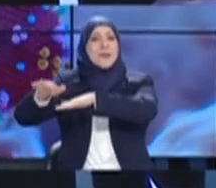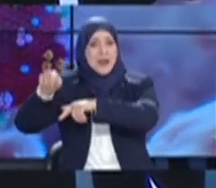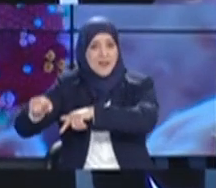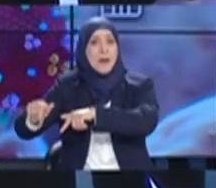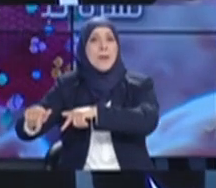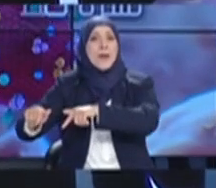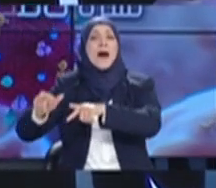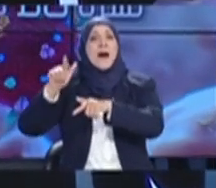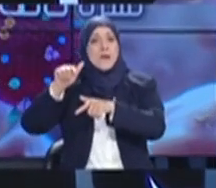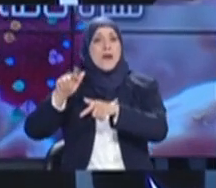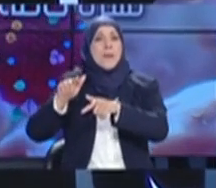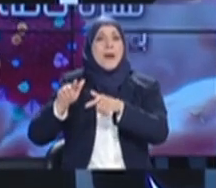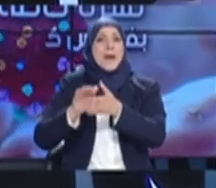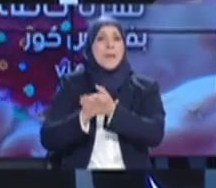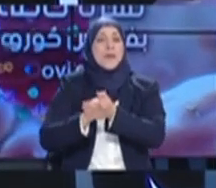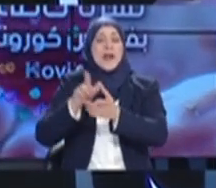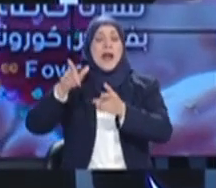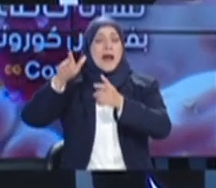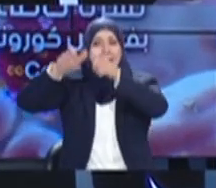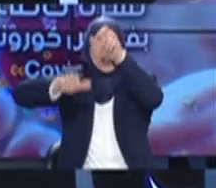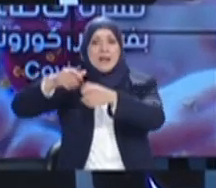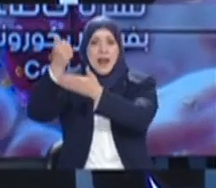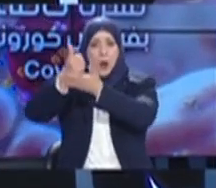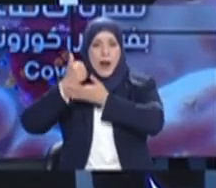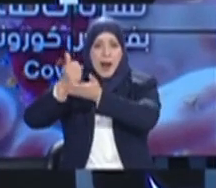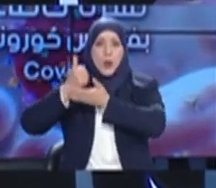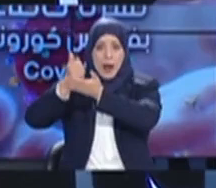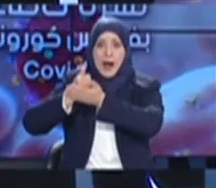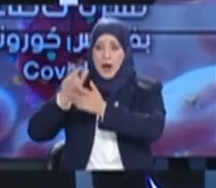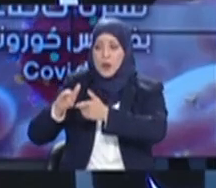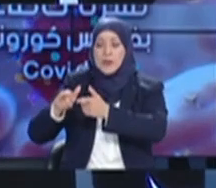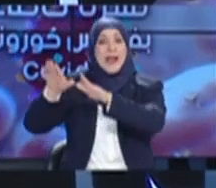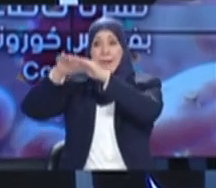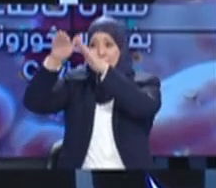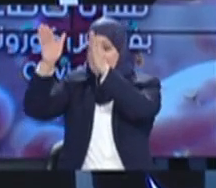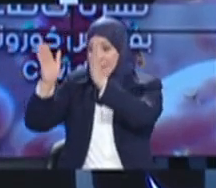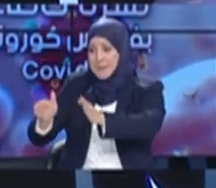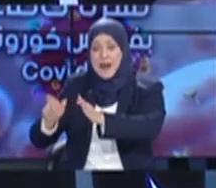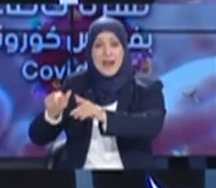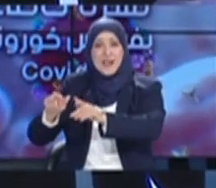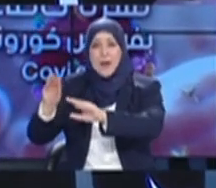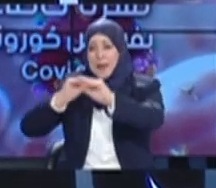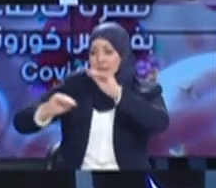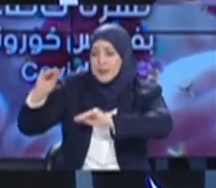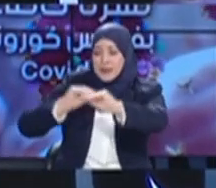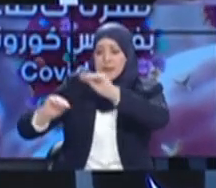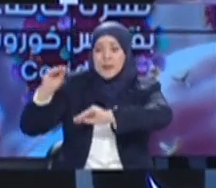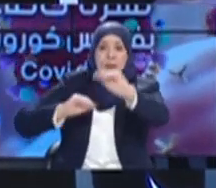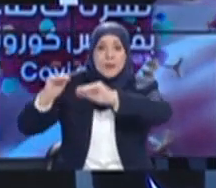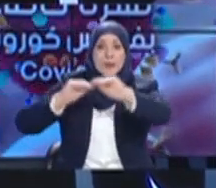شكون جاب كونتينر اميناجي يكون بقعه نتاع كونسلتاسيون فيه بيروات وكذا، يقع